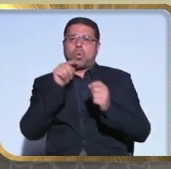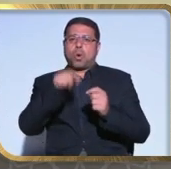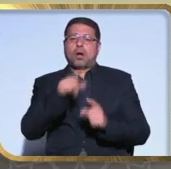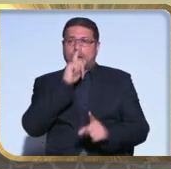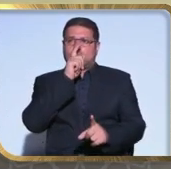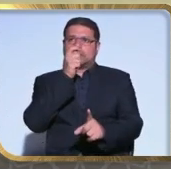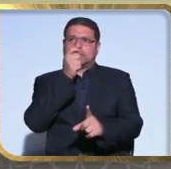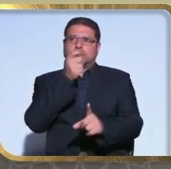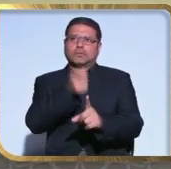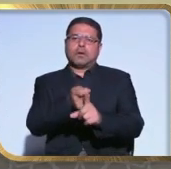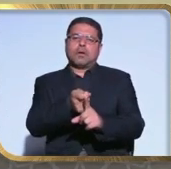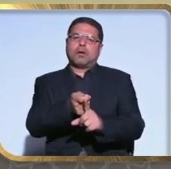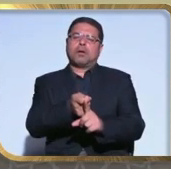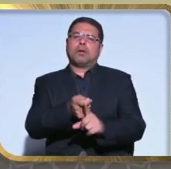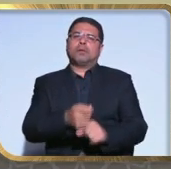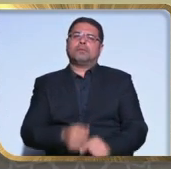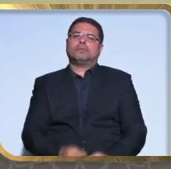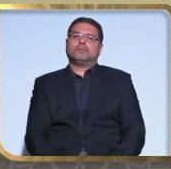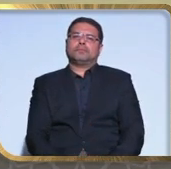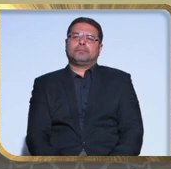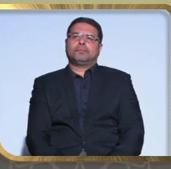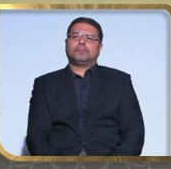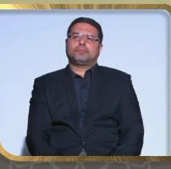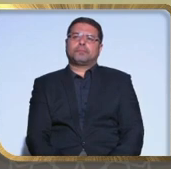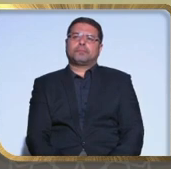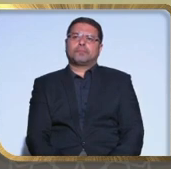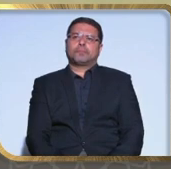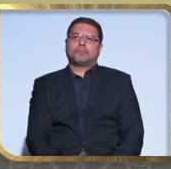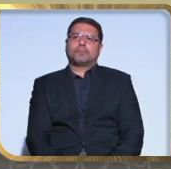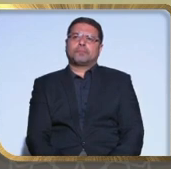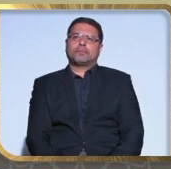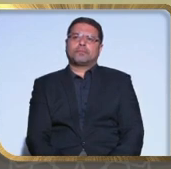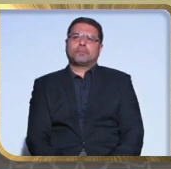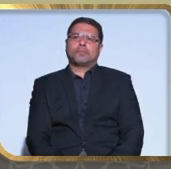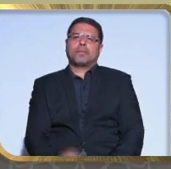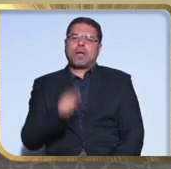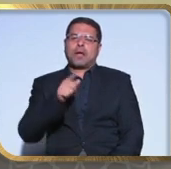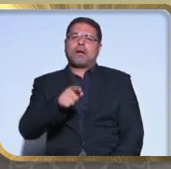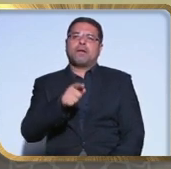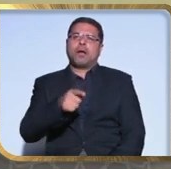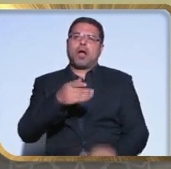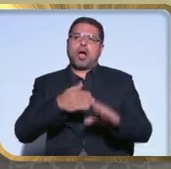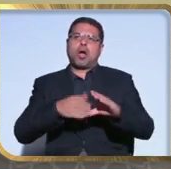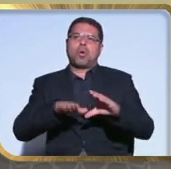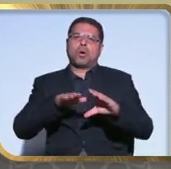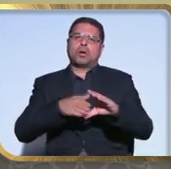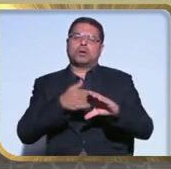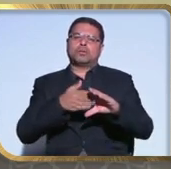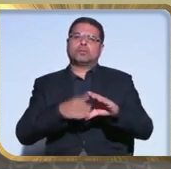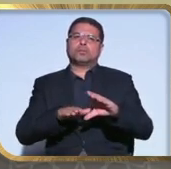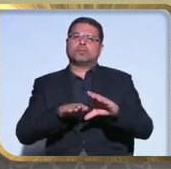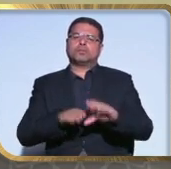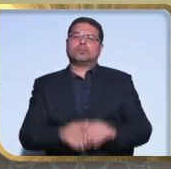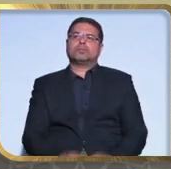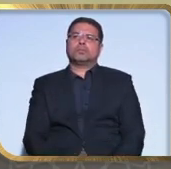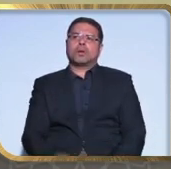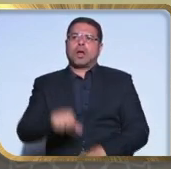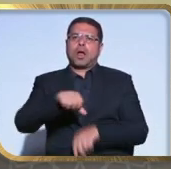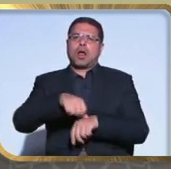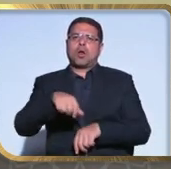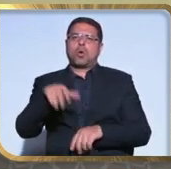اهلكناها وهي ظالمه فهي خاويه